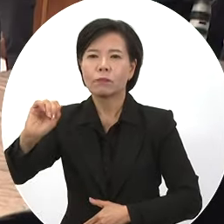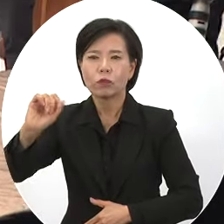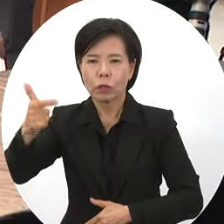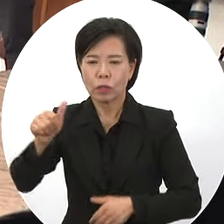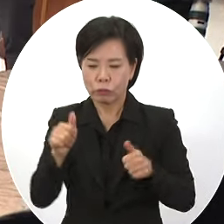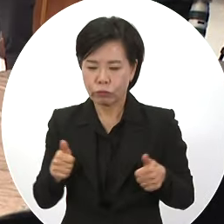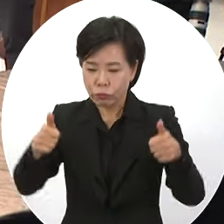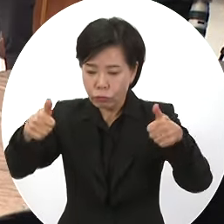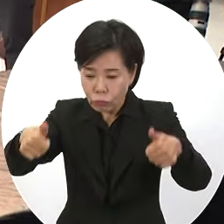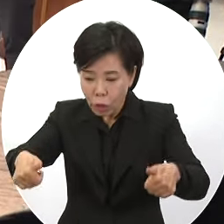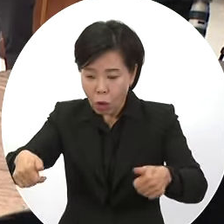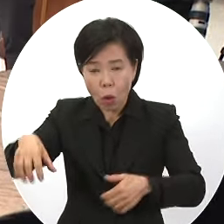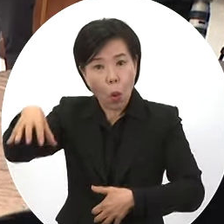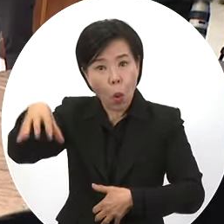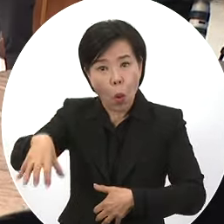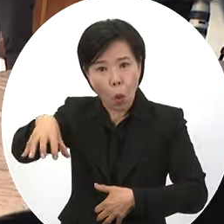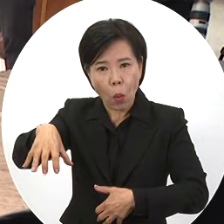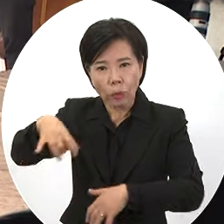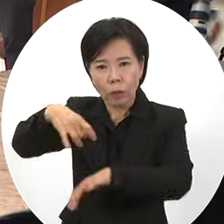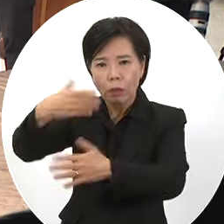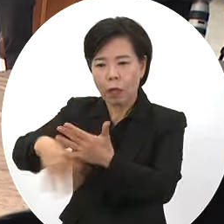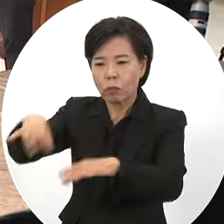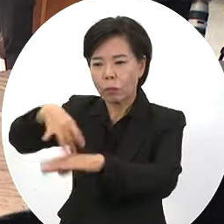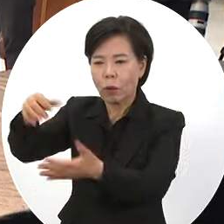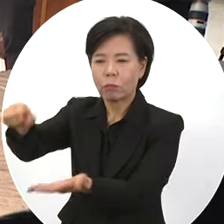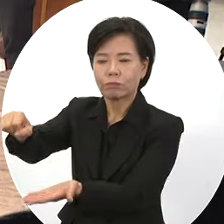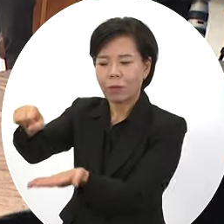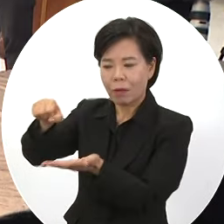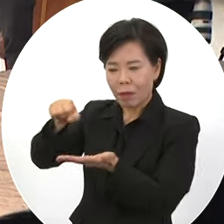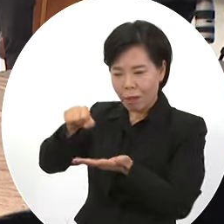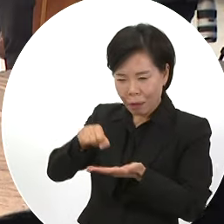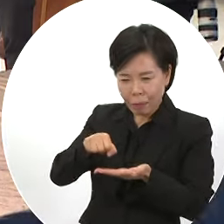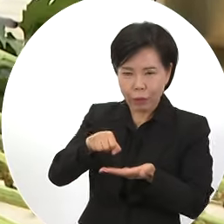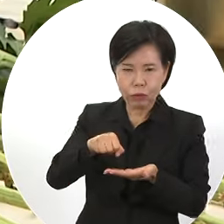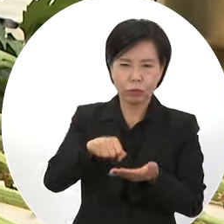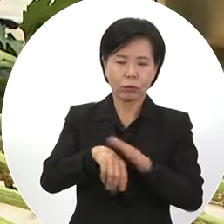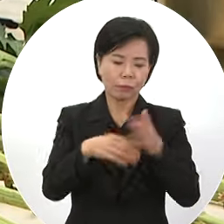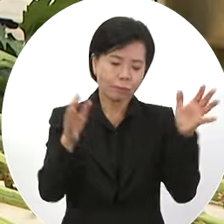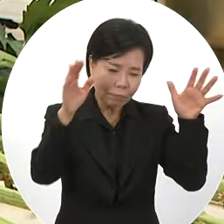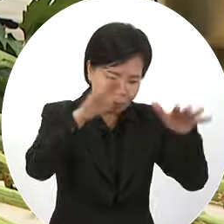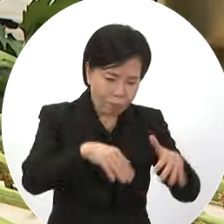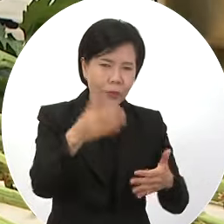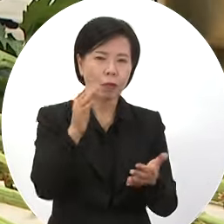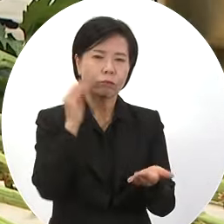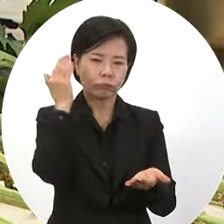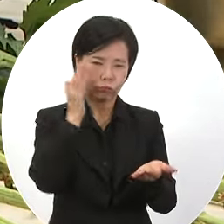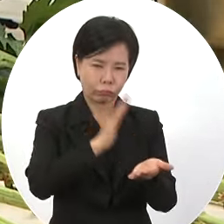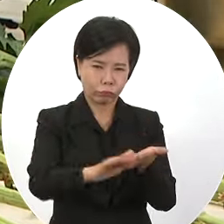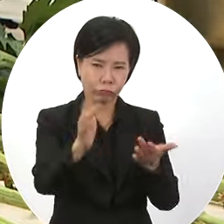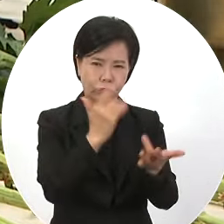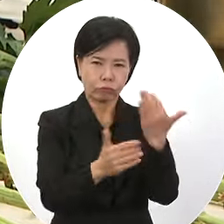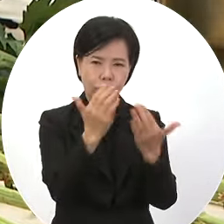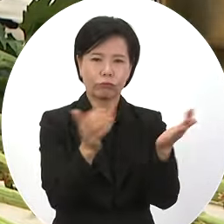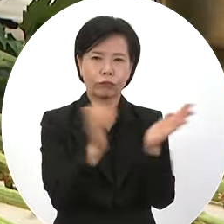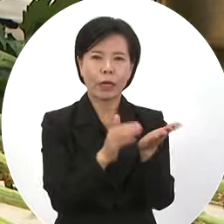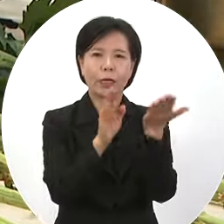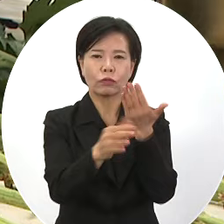부여 영호추 모공원에서 유해를 인계받은 유족들이 재래와 화장을 마친 뒤 제주로